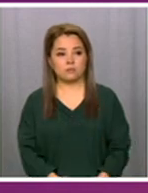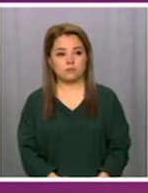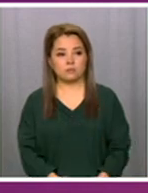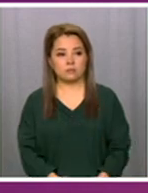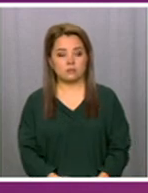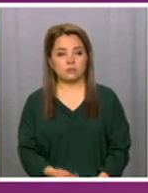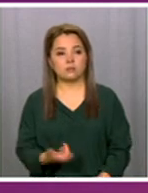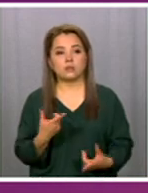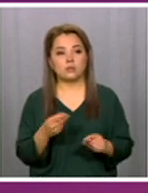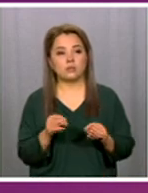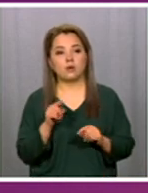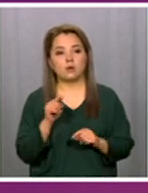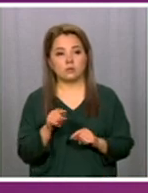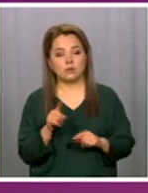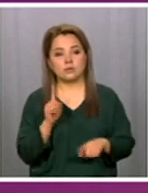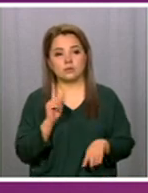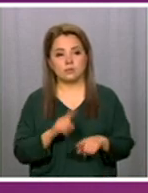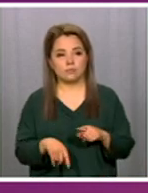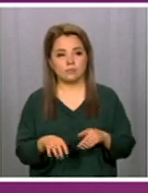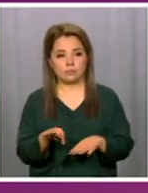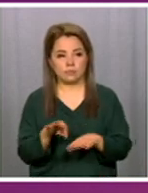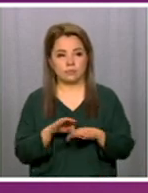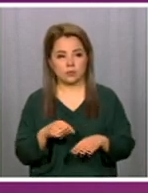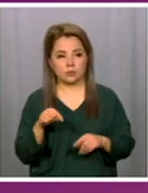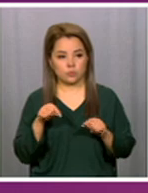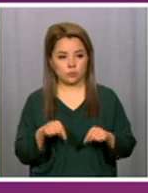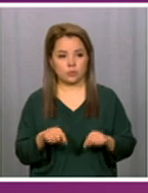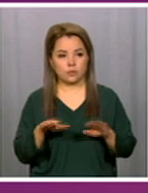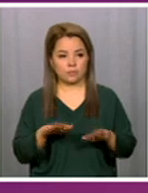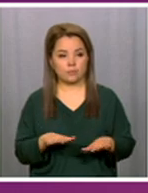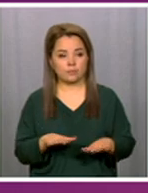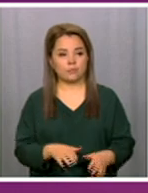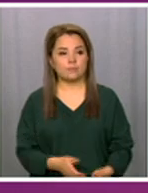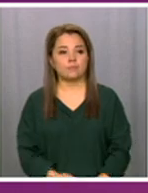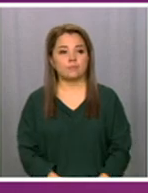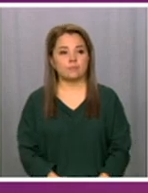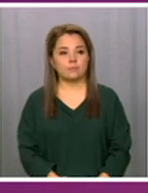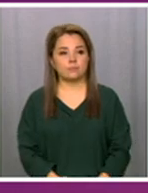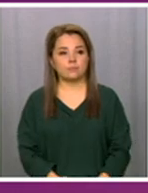Где он? Немедленно сюда. Есть.